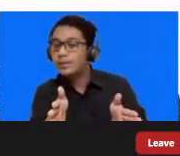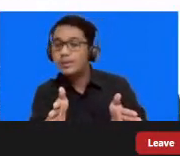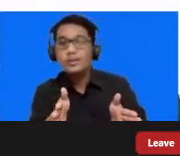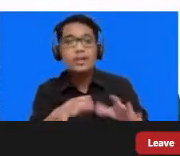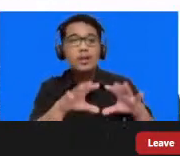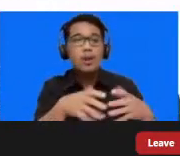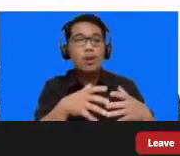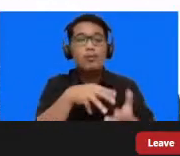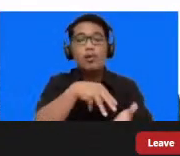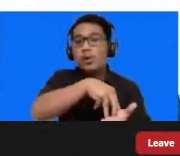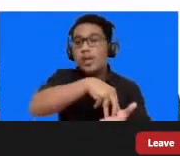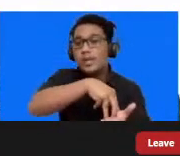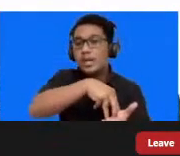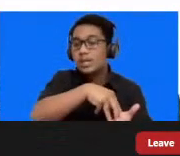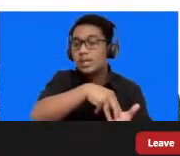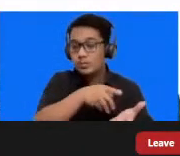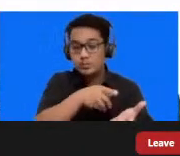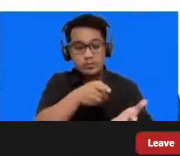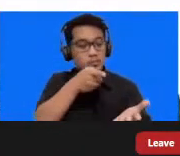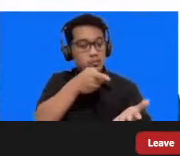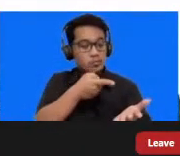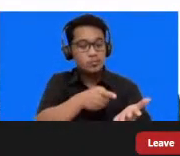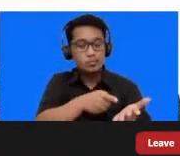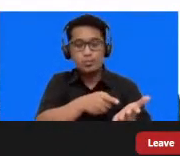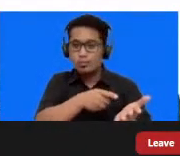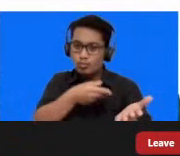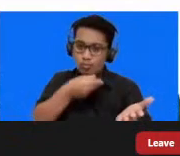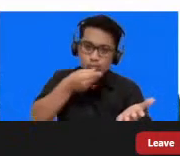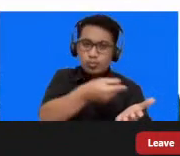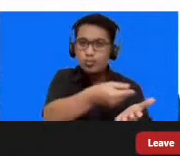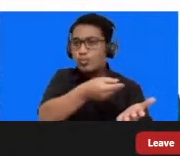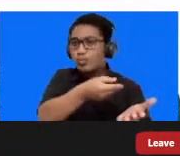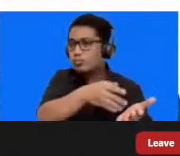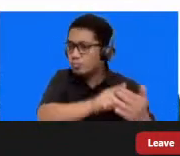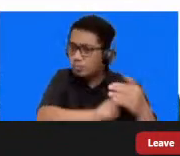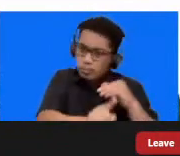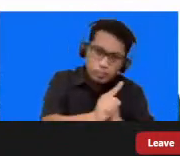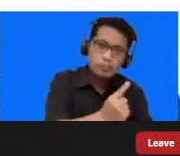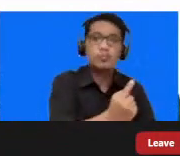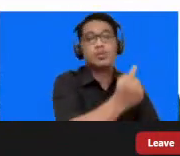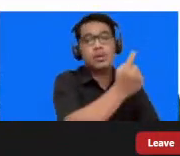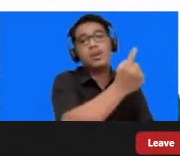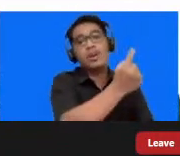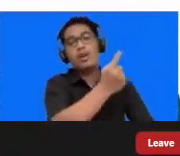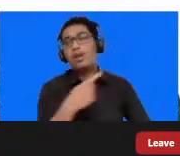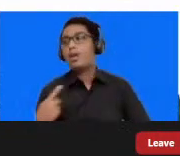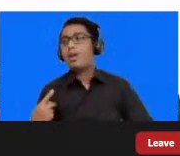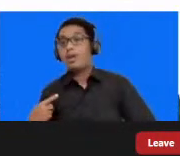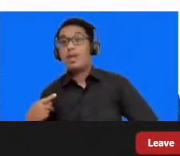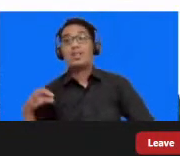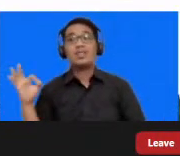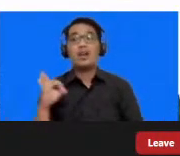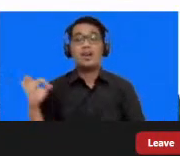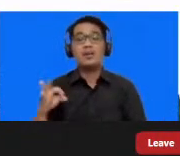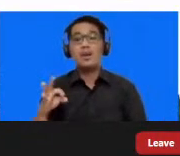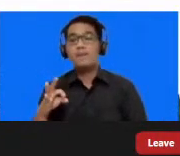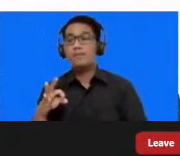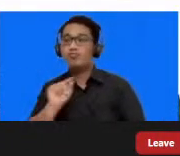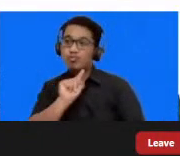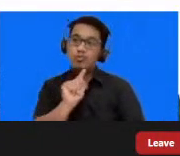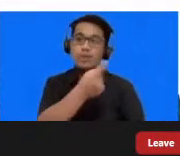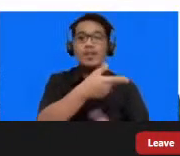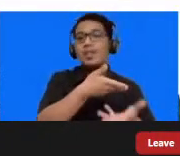mendapatkan prioritas. Kami sangat mengutamakan pelayanan kebutuhan-kebutuhan dasar